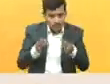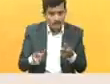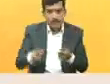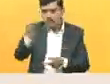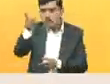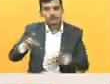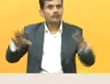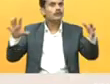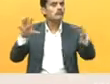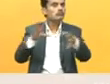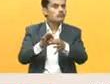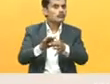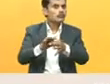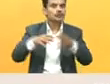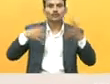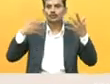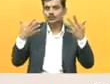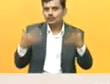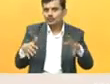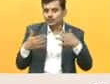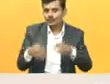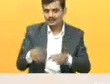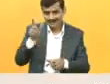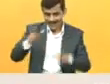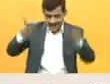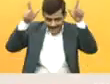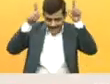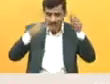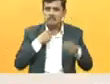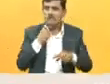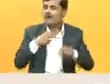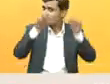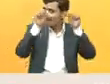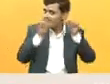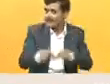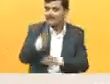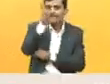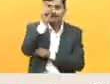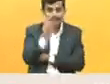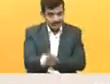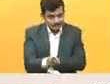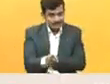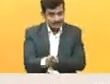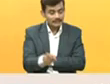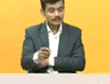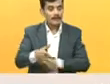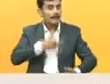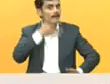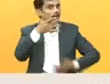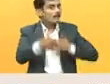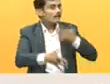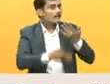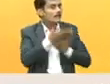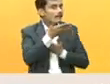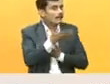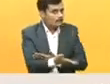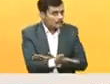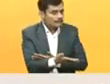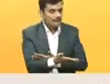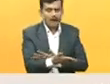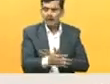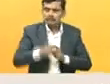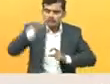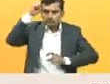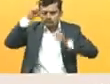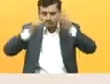है। जानवर भले बोल नहीं पाते, लेकिन उनकी भावनाओं को, उनके हाव भाव